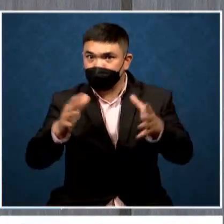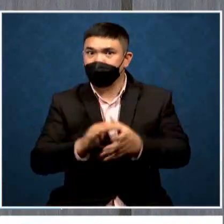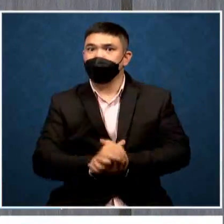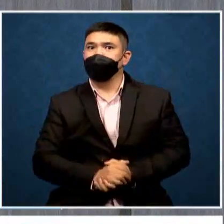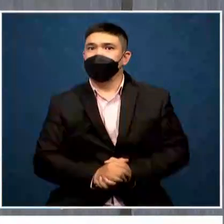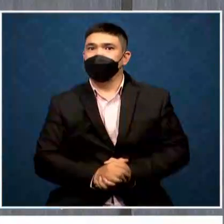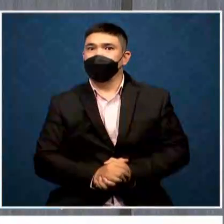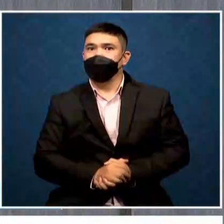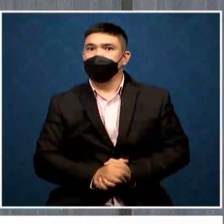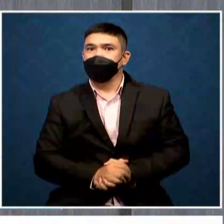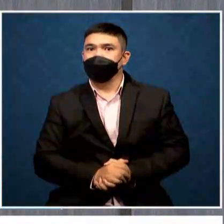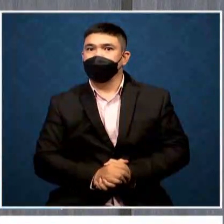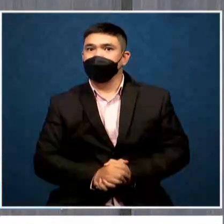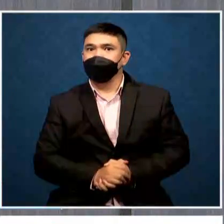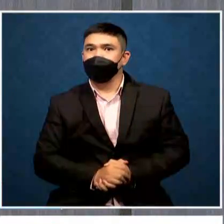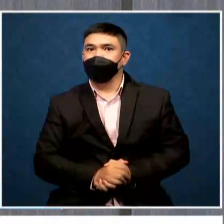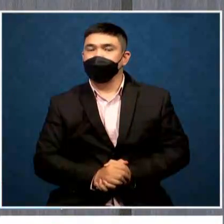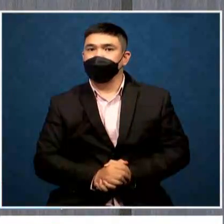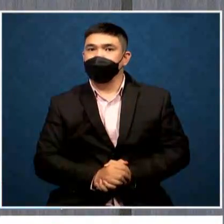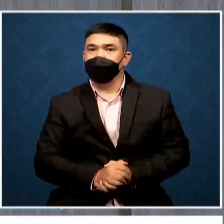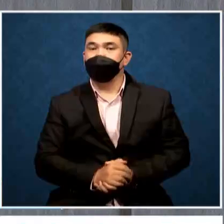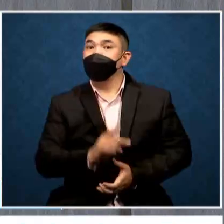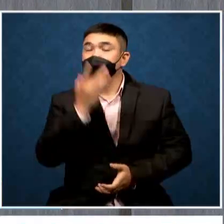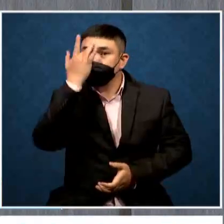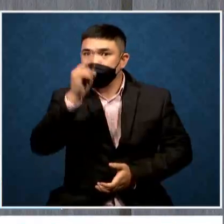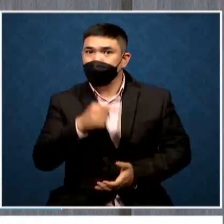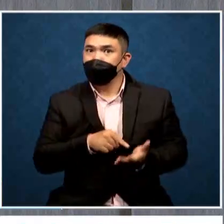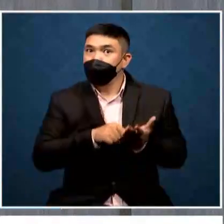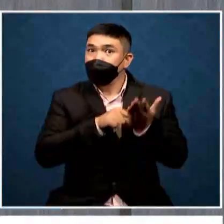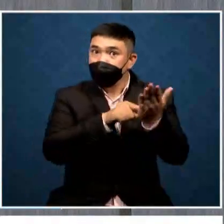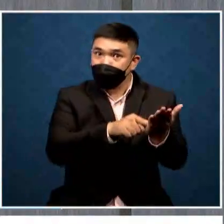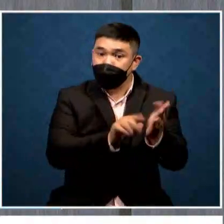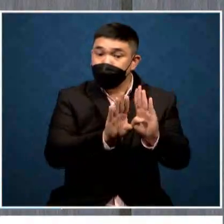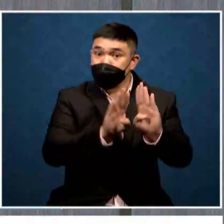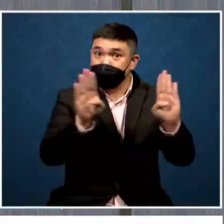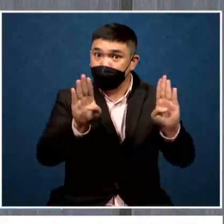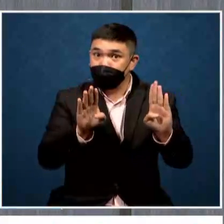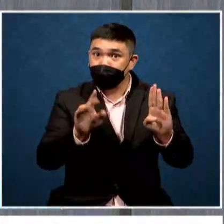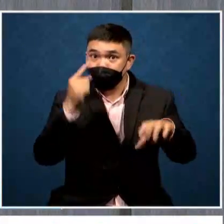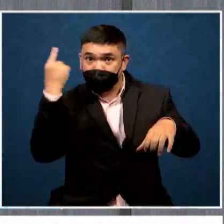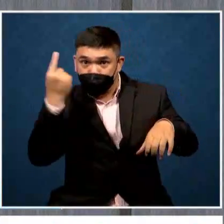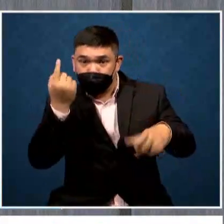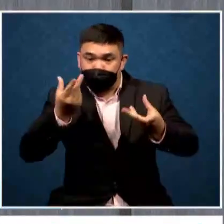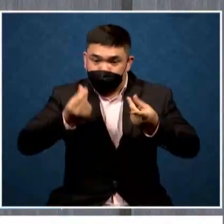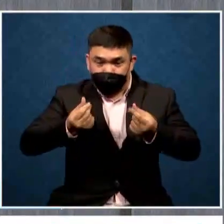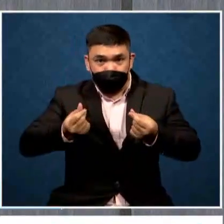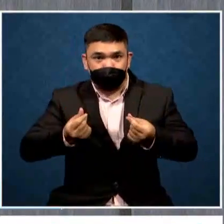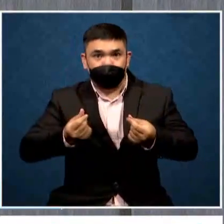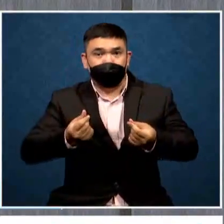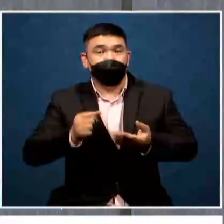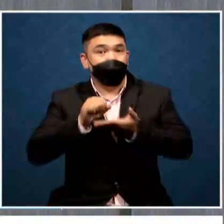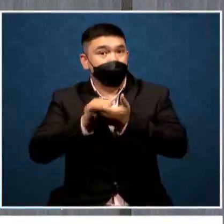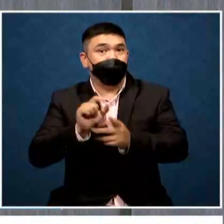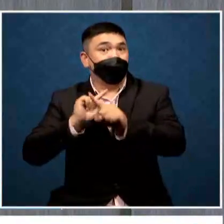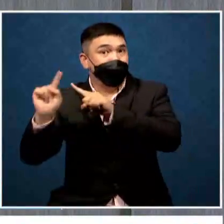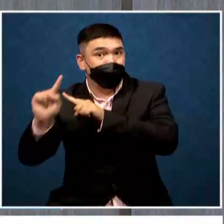ย่างนี้เพราะการขออนุญาตเปิดผับเปิดบาร์เปิดสถานบริการต่างๆนั้